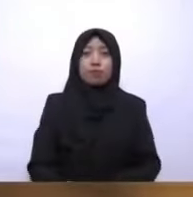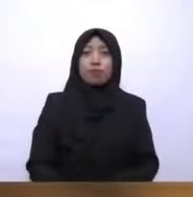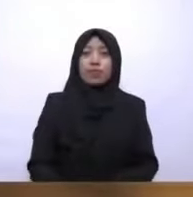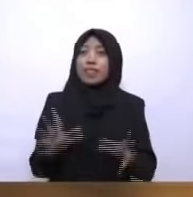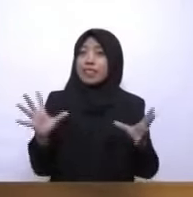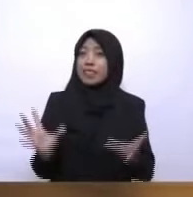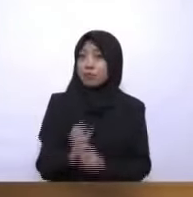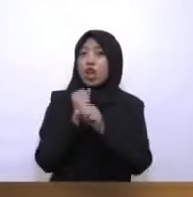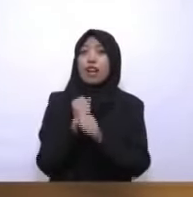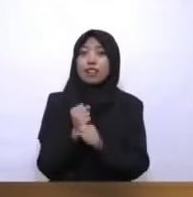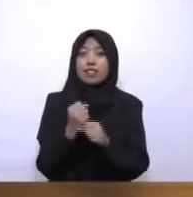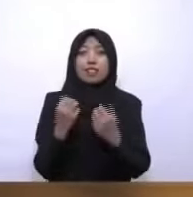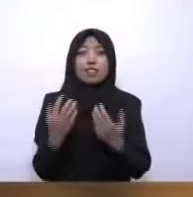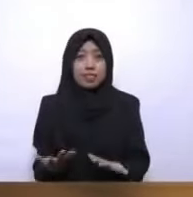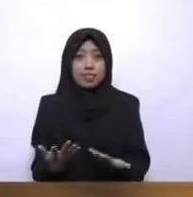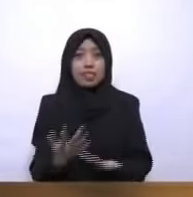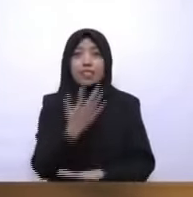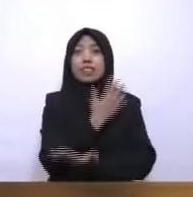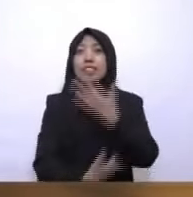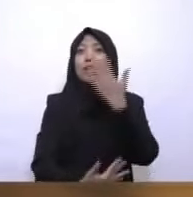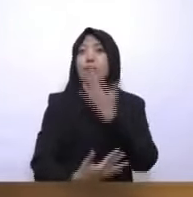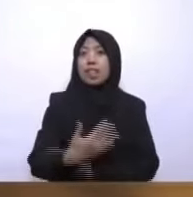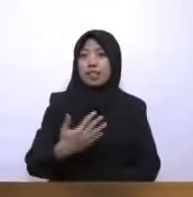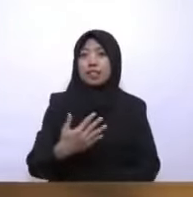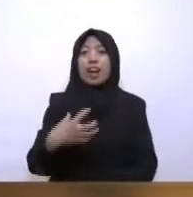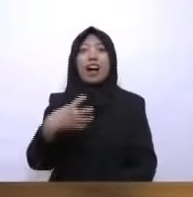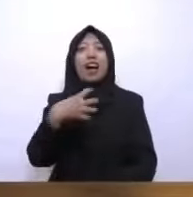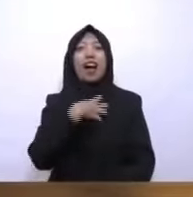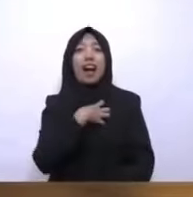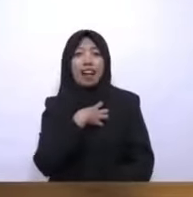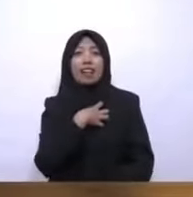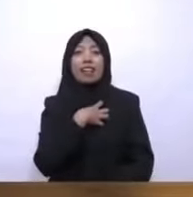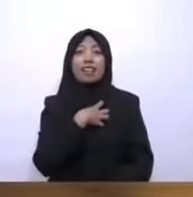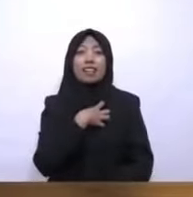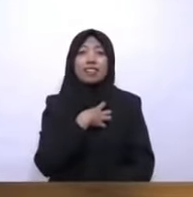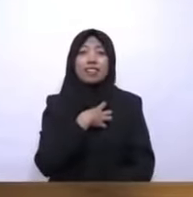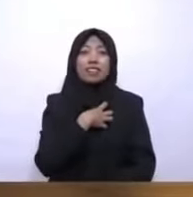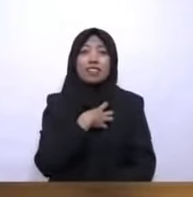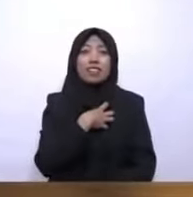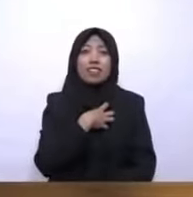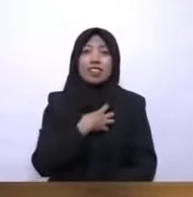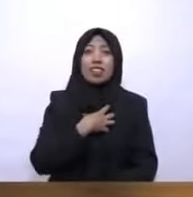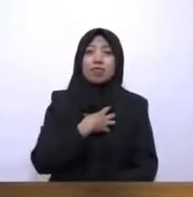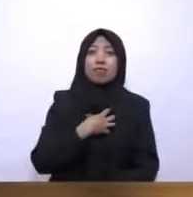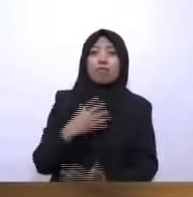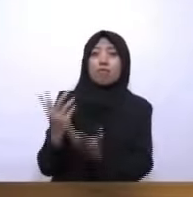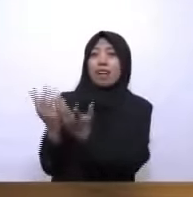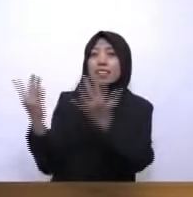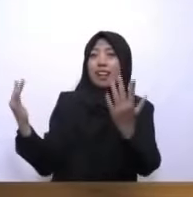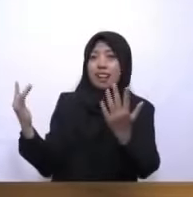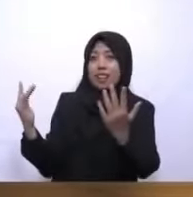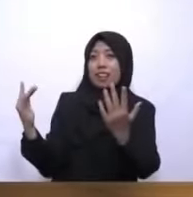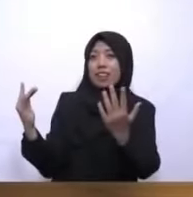kesimpulannya, penyandang disabilitas ini memiliki hak yang sama dengan orang-orang